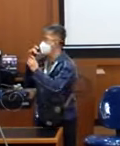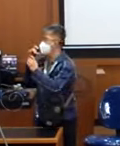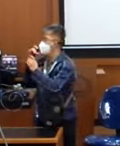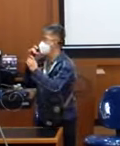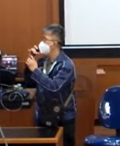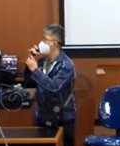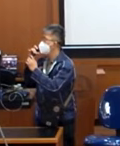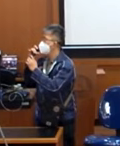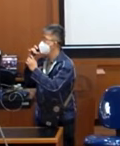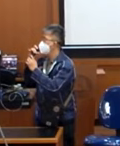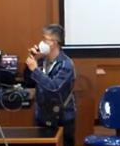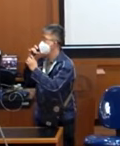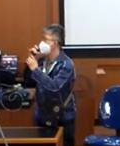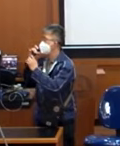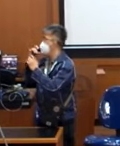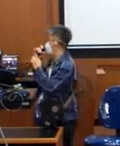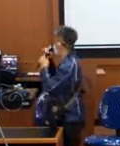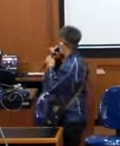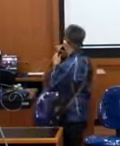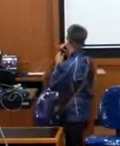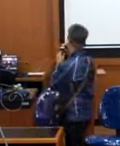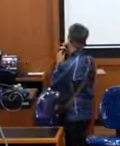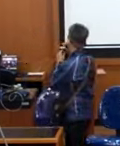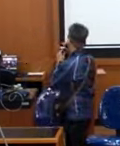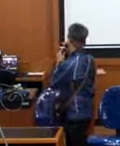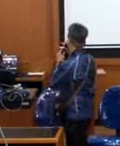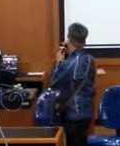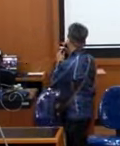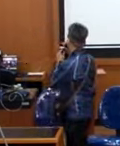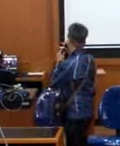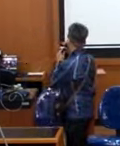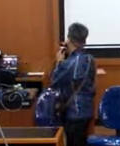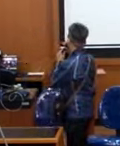Siapa? Udah di-stop. Recording, udah di-stop. Udah di-stop kan?